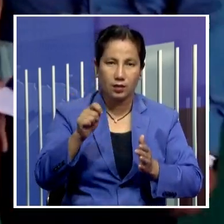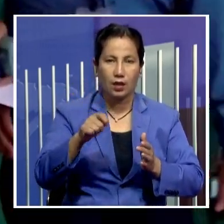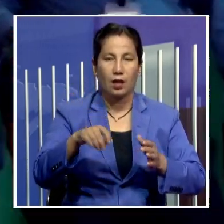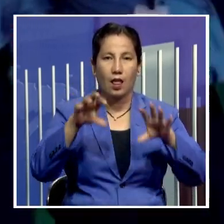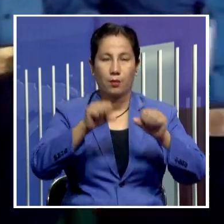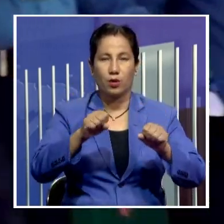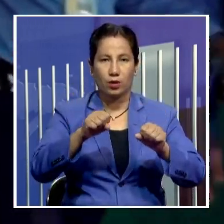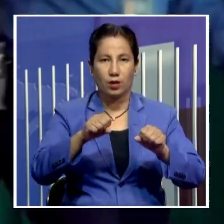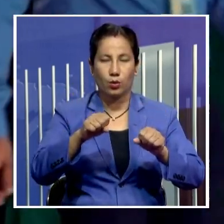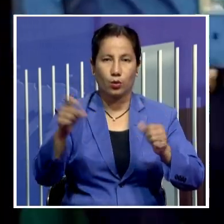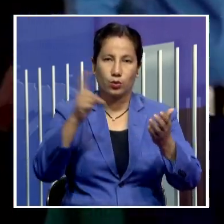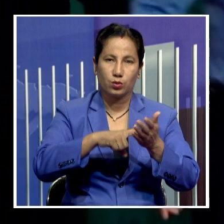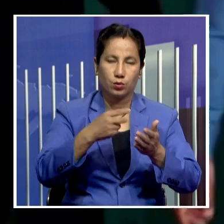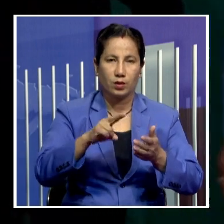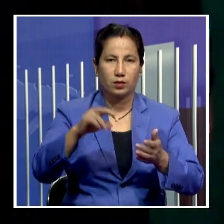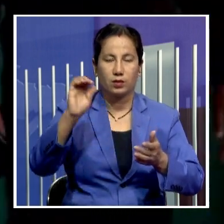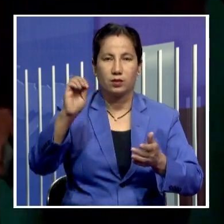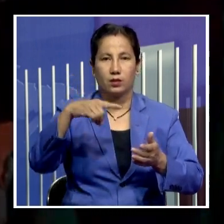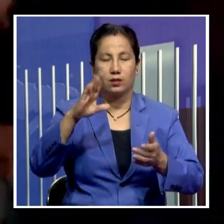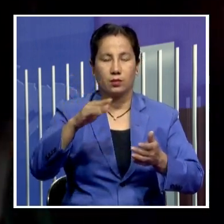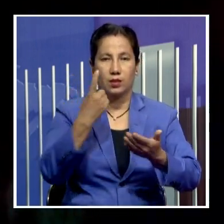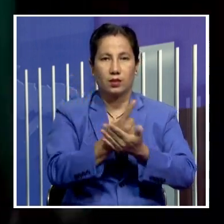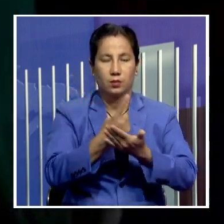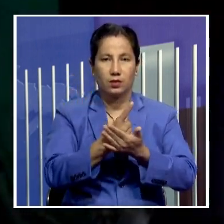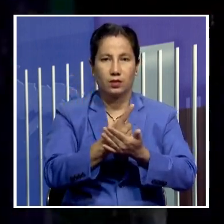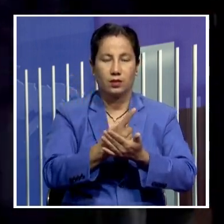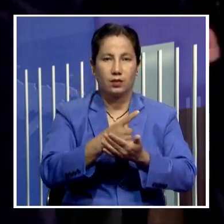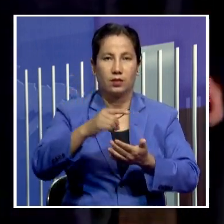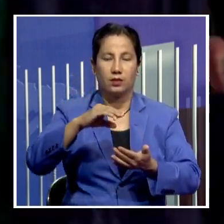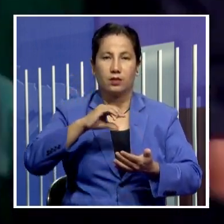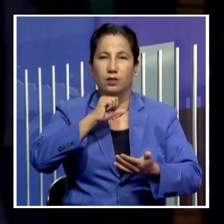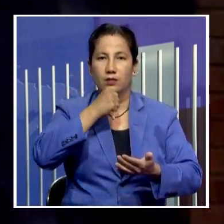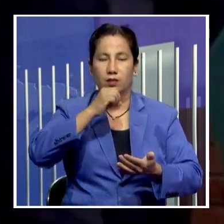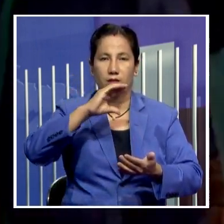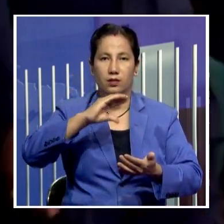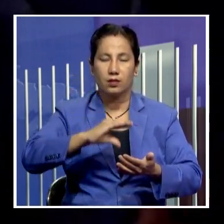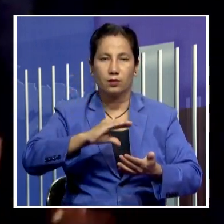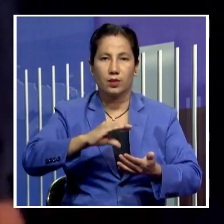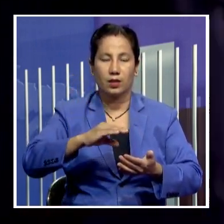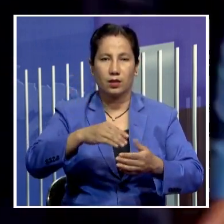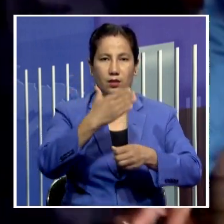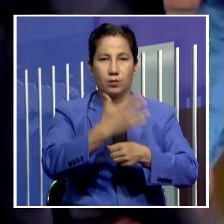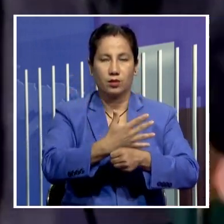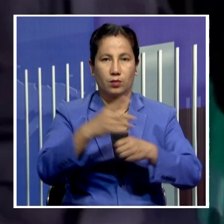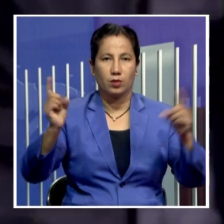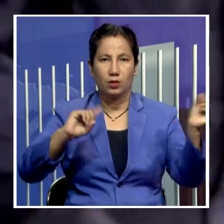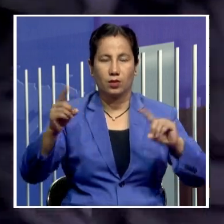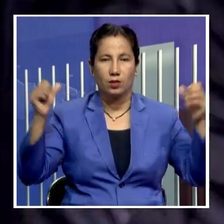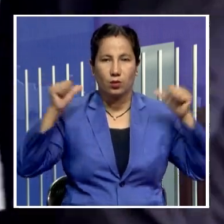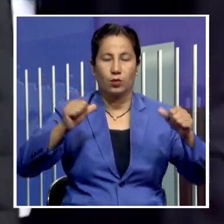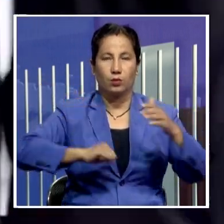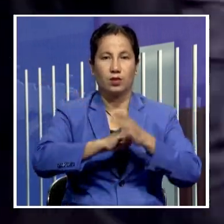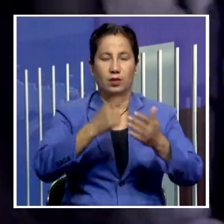पुर्जी जारी गरेको थियो। सन्दीपले काठमाडौँकी 17 वर्षीय नाबालिगलाई भदौ 5 गते भक्तपुरको नगरकोट पुर्याएपछि